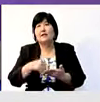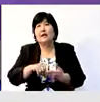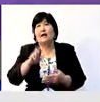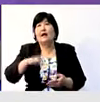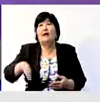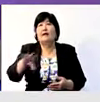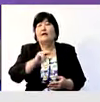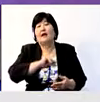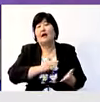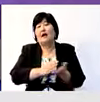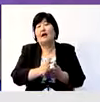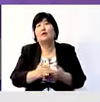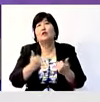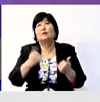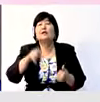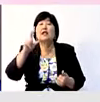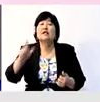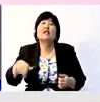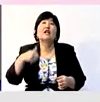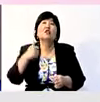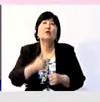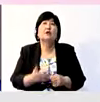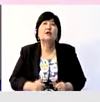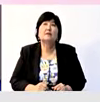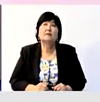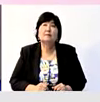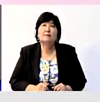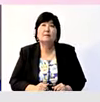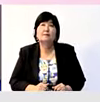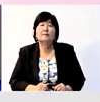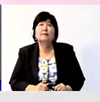елге адал қызмет етуді ұстаным еткен жандардың бірі.